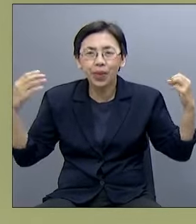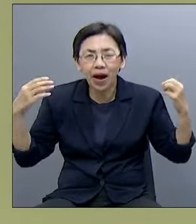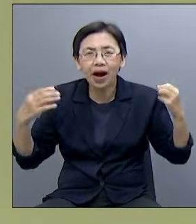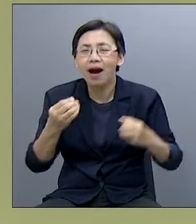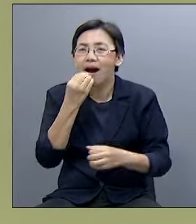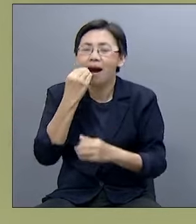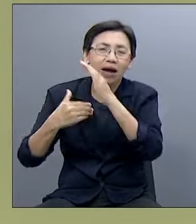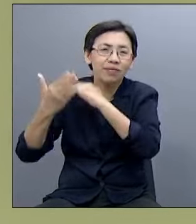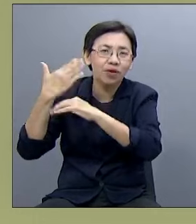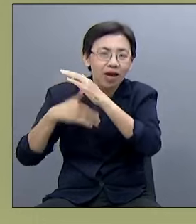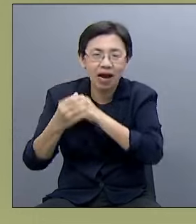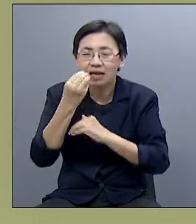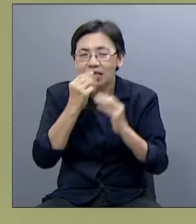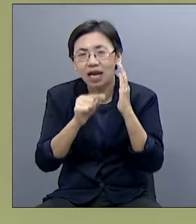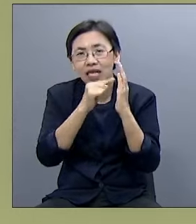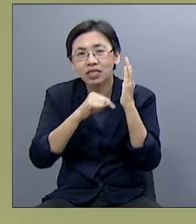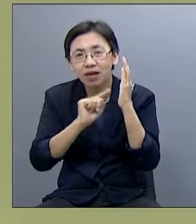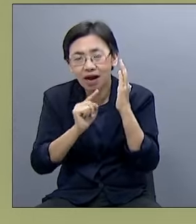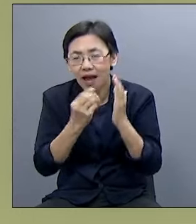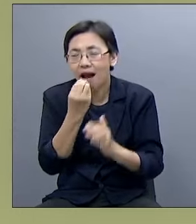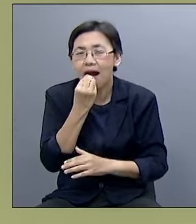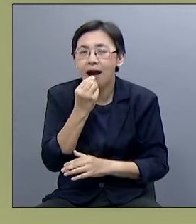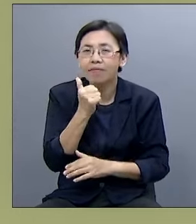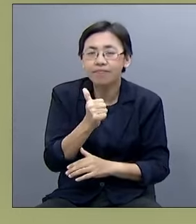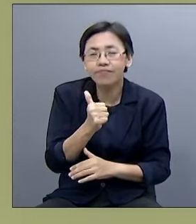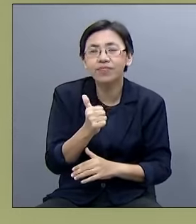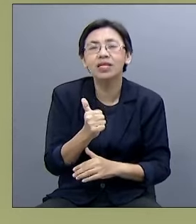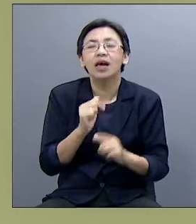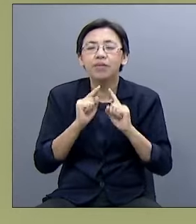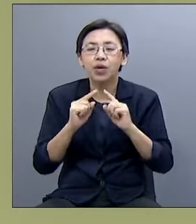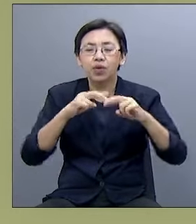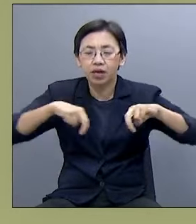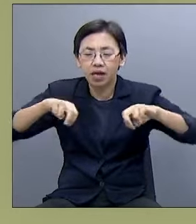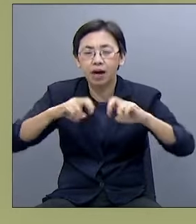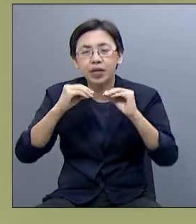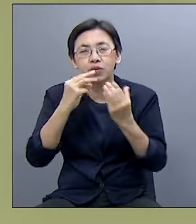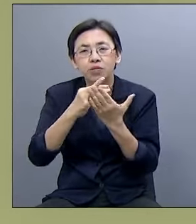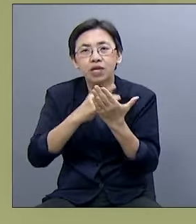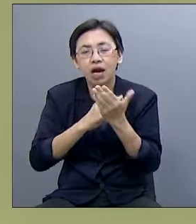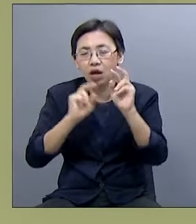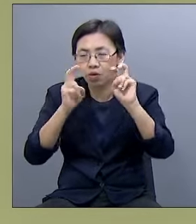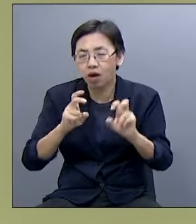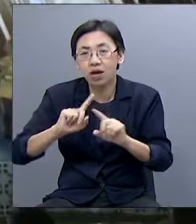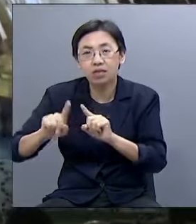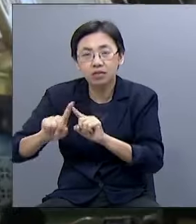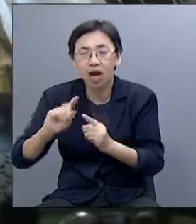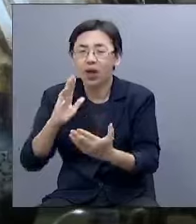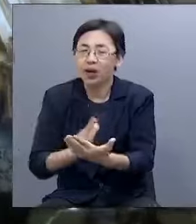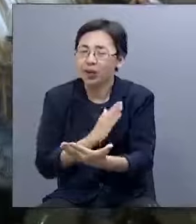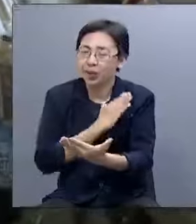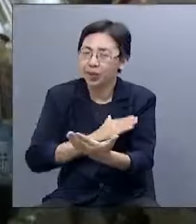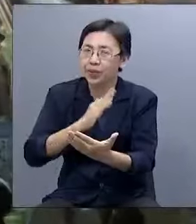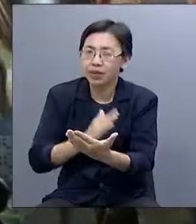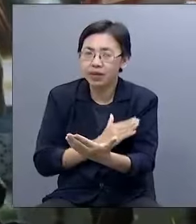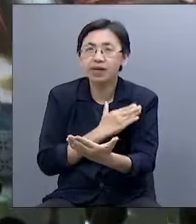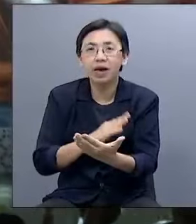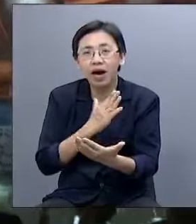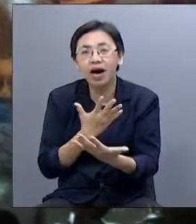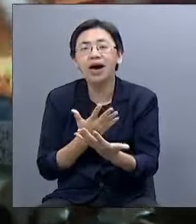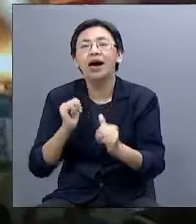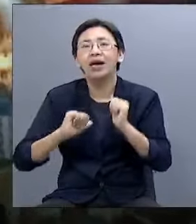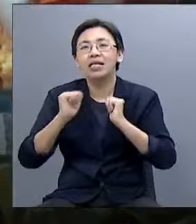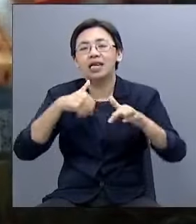1เมนูเชิดชูอาหารถิ่นมีการรับฟังเสวนาวิชาการหัวข้อต่างๆการแสดงดนตรีร่วมสมัยการแสดงพื้นบ้าน4